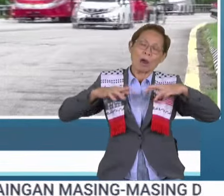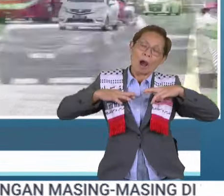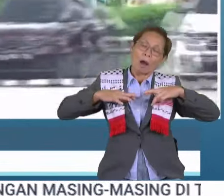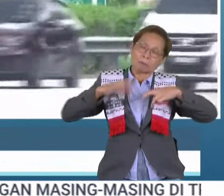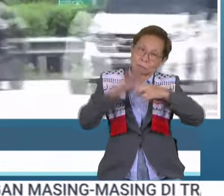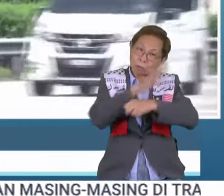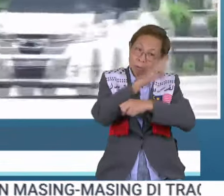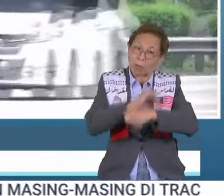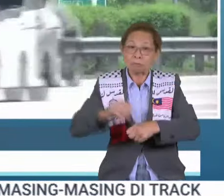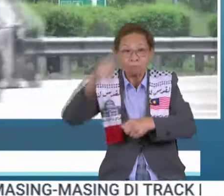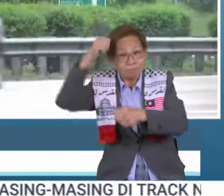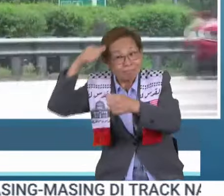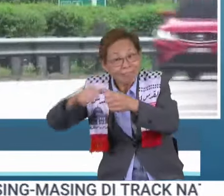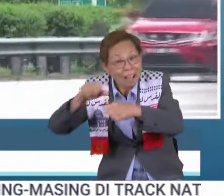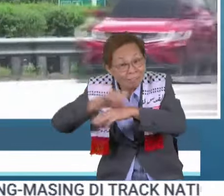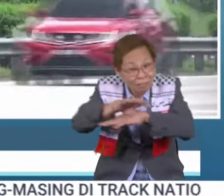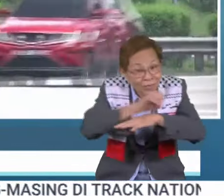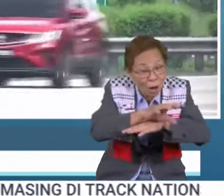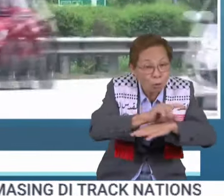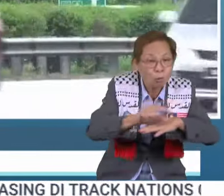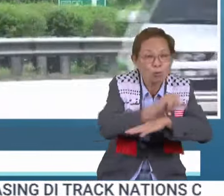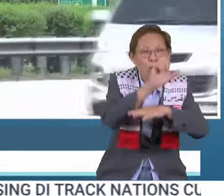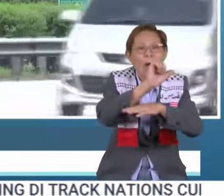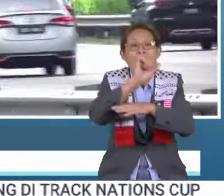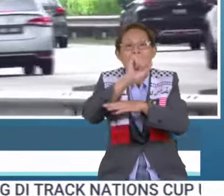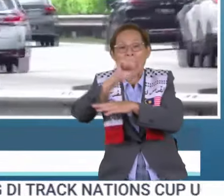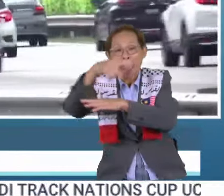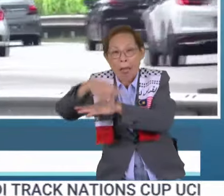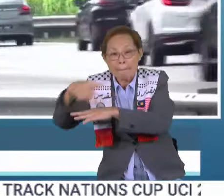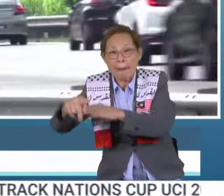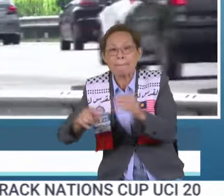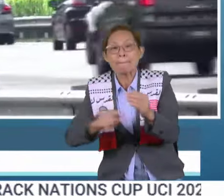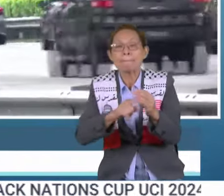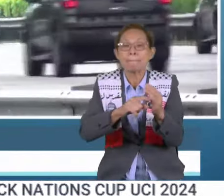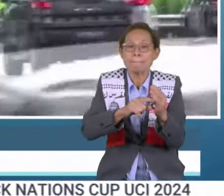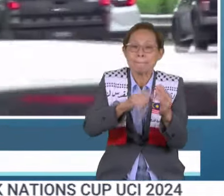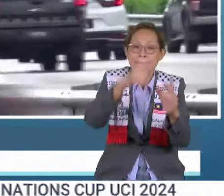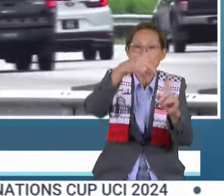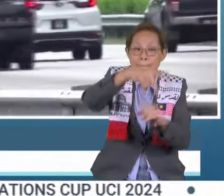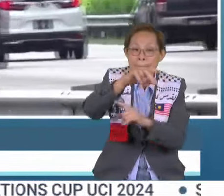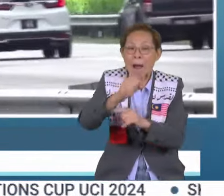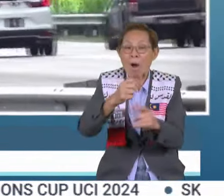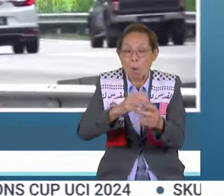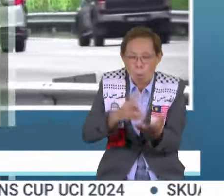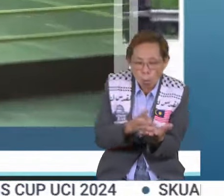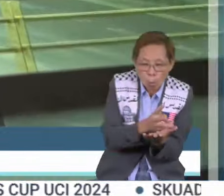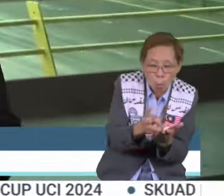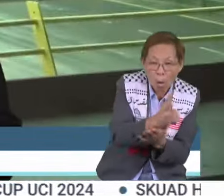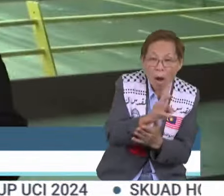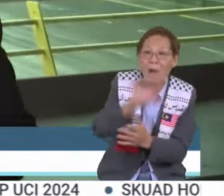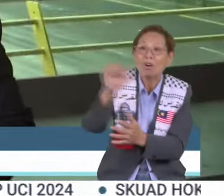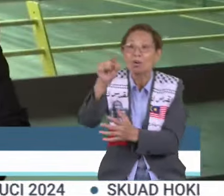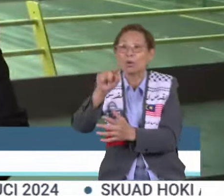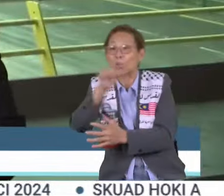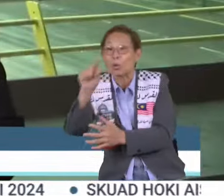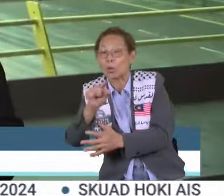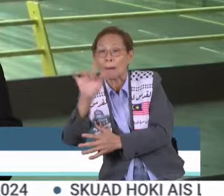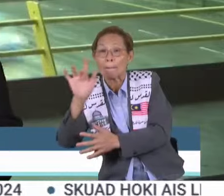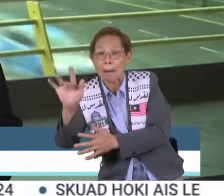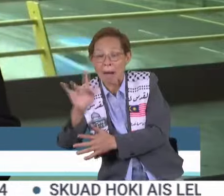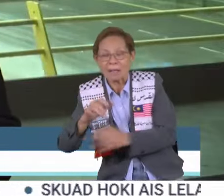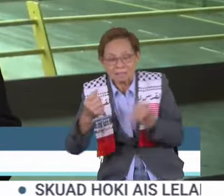juga dinasihatkan menggunakan aplikasi Plus, Waze atau Google Map untuk mendapatkan pelan perjalanan yang